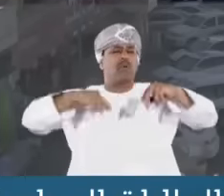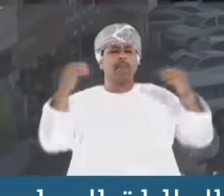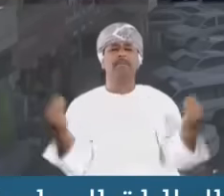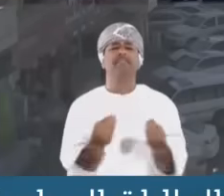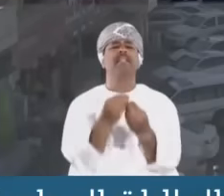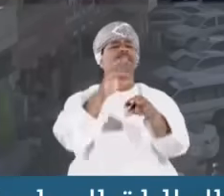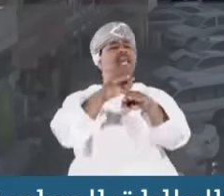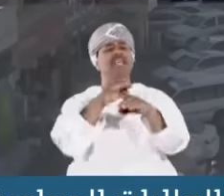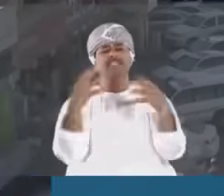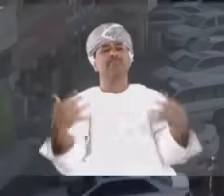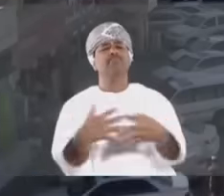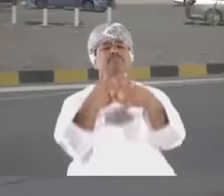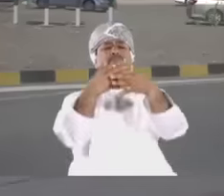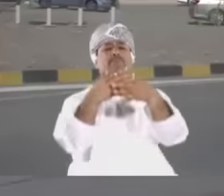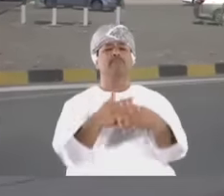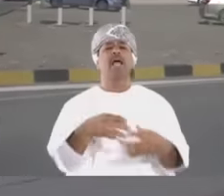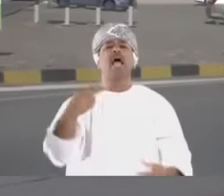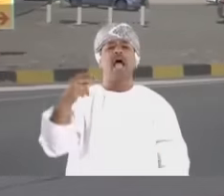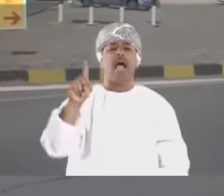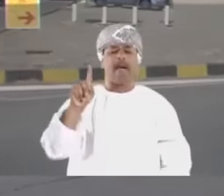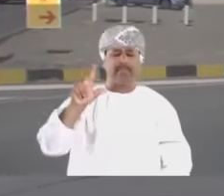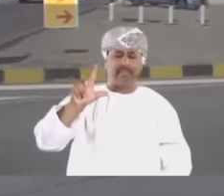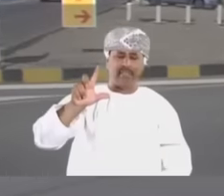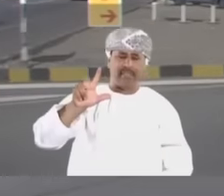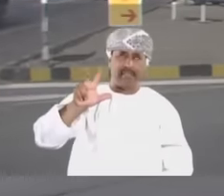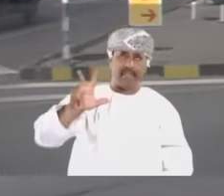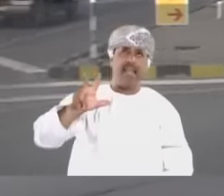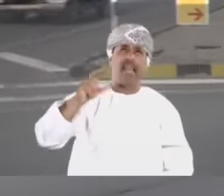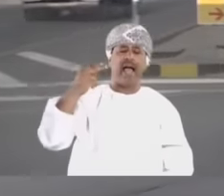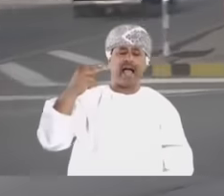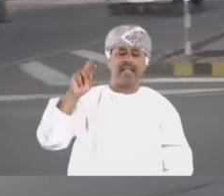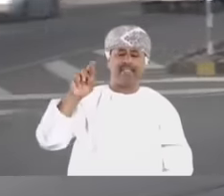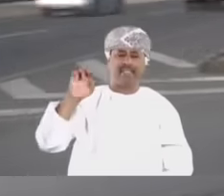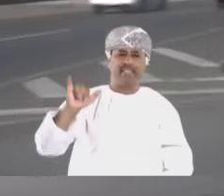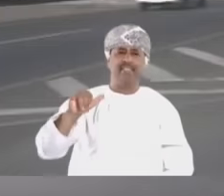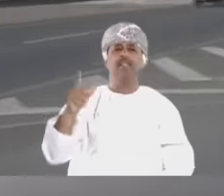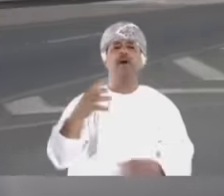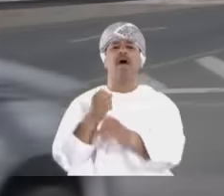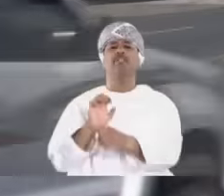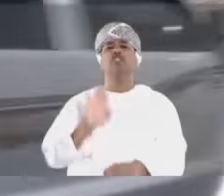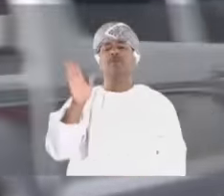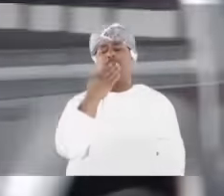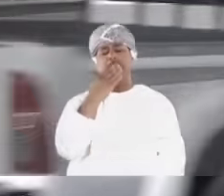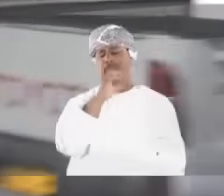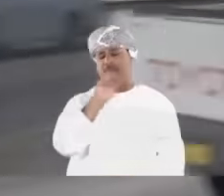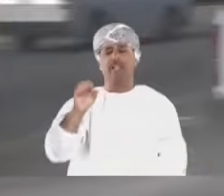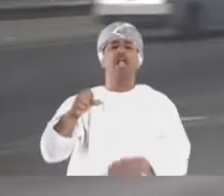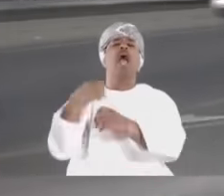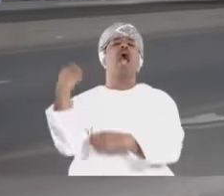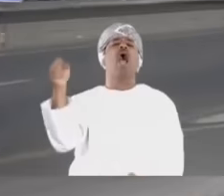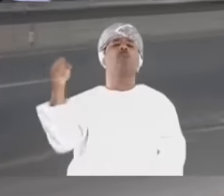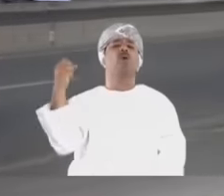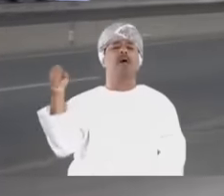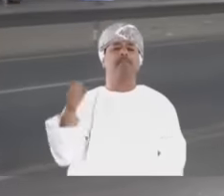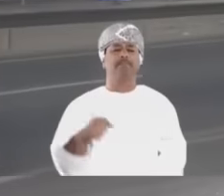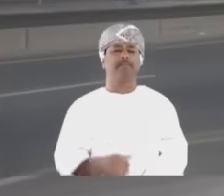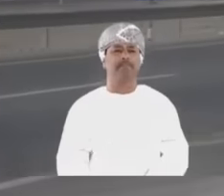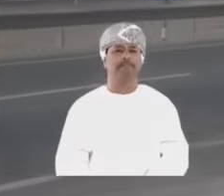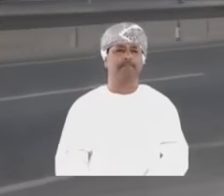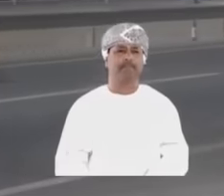معه الناس. عبد العزيز بن حمد العجمي، محافظة شمال الباطنة، ولاية الخابورة.